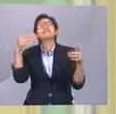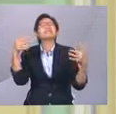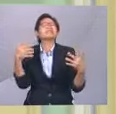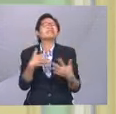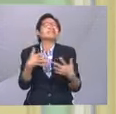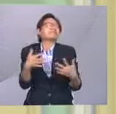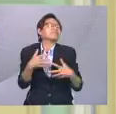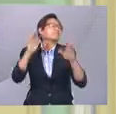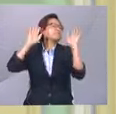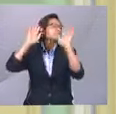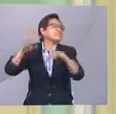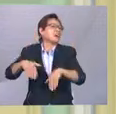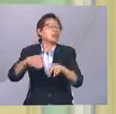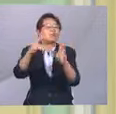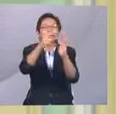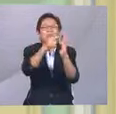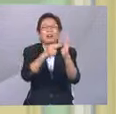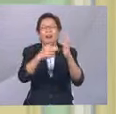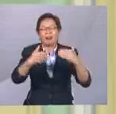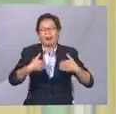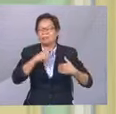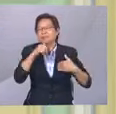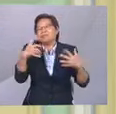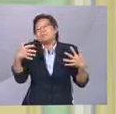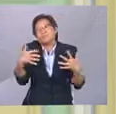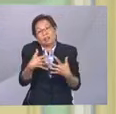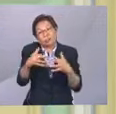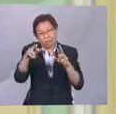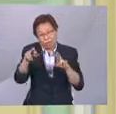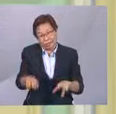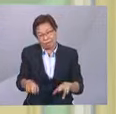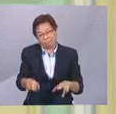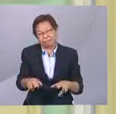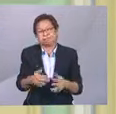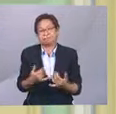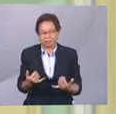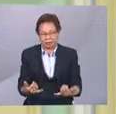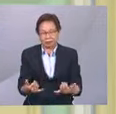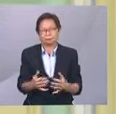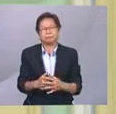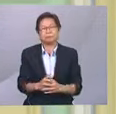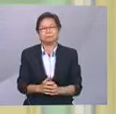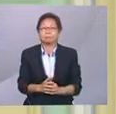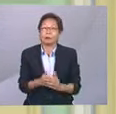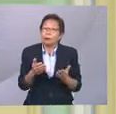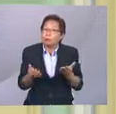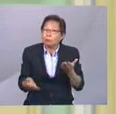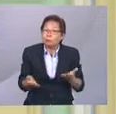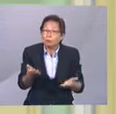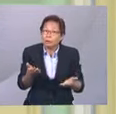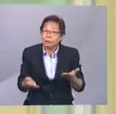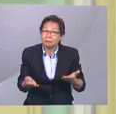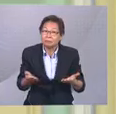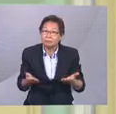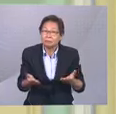kepada undang-undang yang kita the pada hari ini Hai mungkin